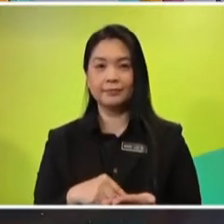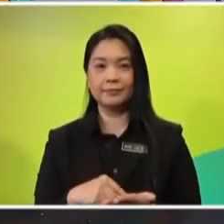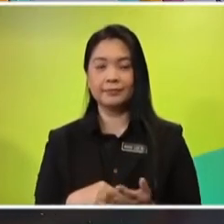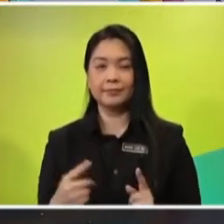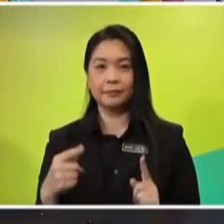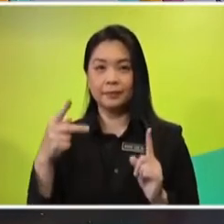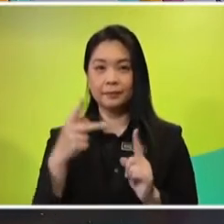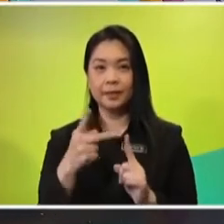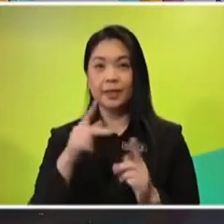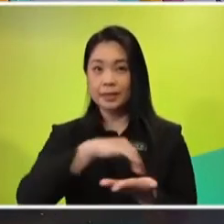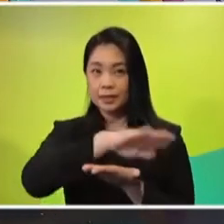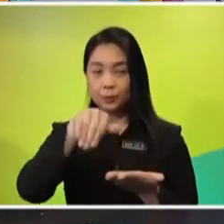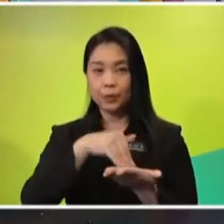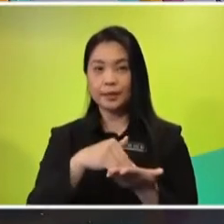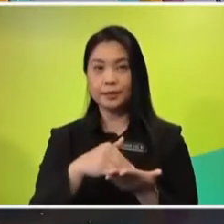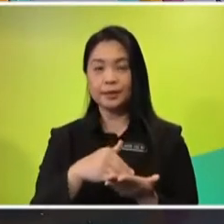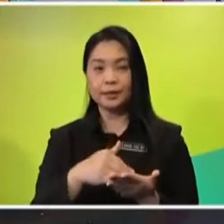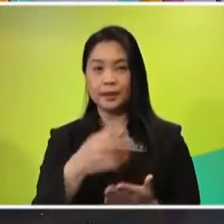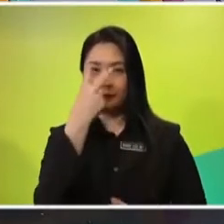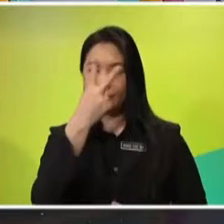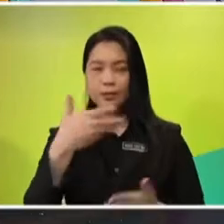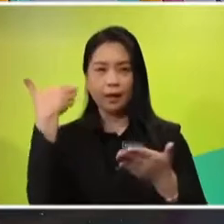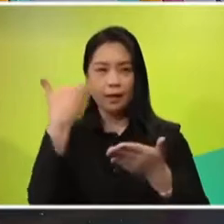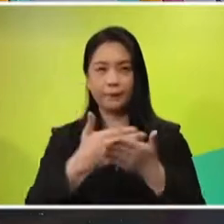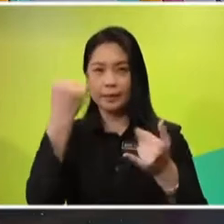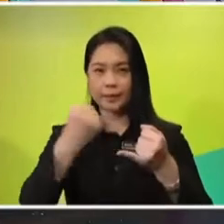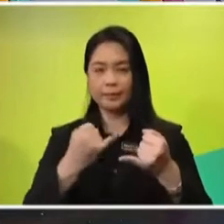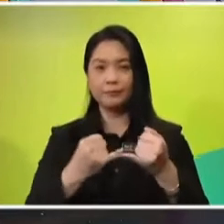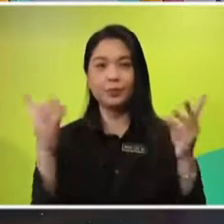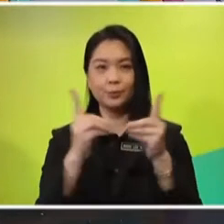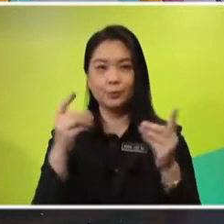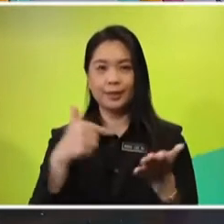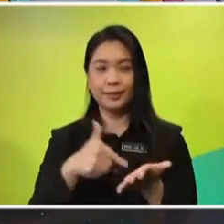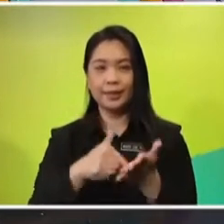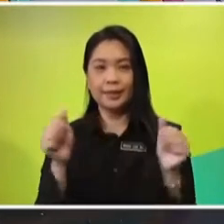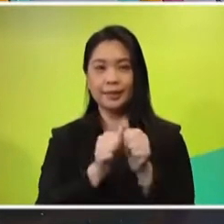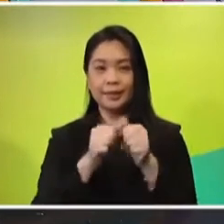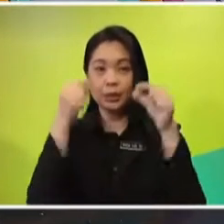dan juga penonton yang menonton sehingga ke penghujung rancangan. Kita jumpa lagi di episod akan datang dengan